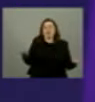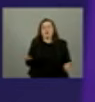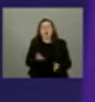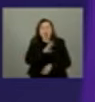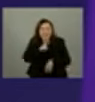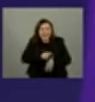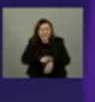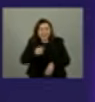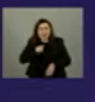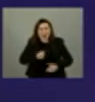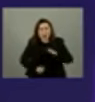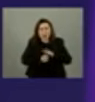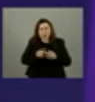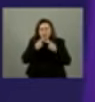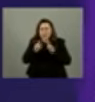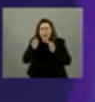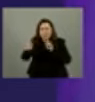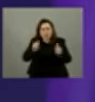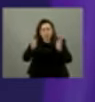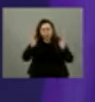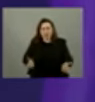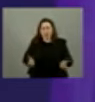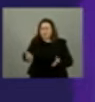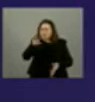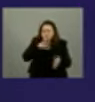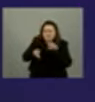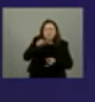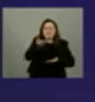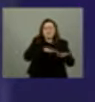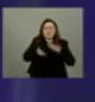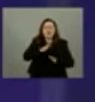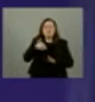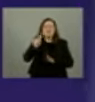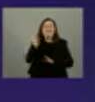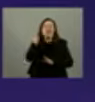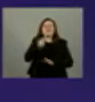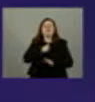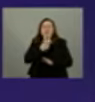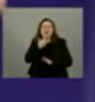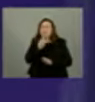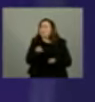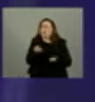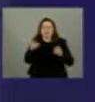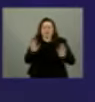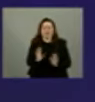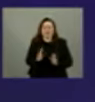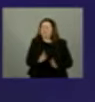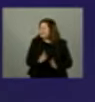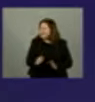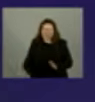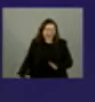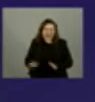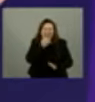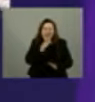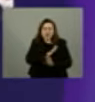καμία παρέμβασή του και μάλιστα είχε κατηγορηθεί από πολλούς γι' αυτό ότι γίνονται πράγματα μέσα στο κόμμα και δεν βγαίνει ο Τσίπρας να μιλήσει, να διαφυλάξει